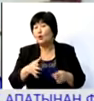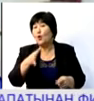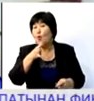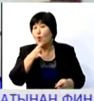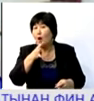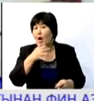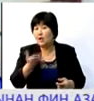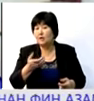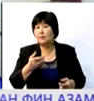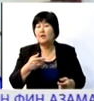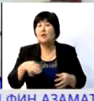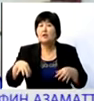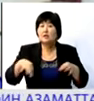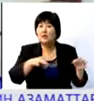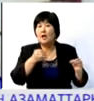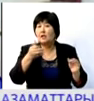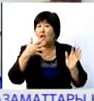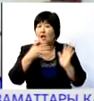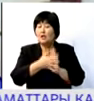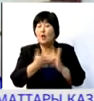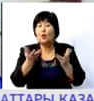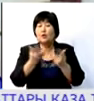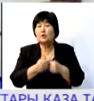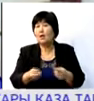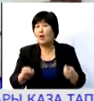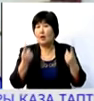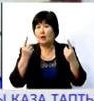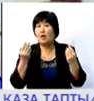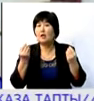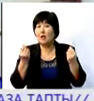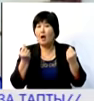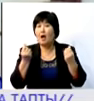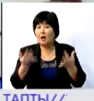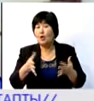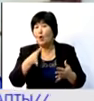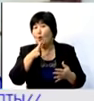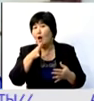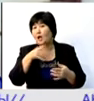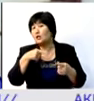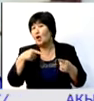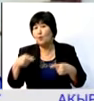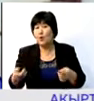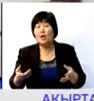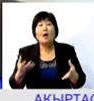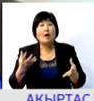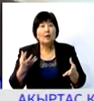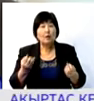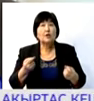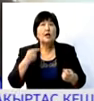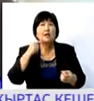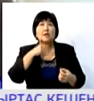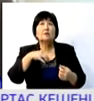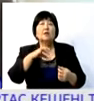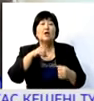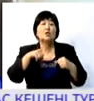бар, ісі бар, шығындары бар. Оны енді есептеген кезде қыруар қаржы уақыттан бөлек. Ал енді оны тиімді